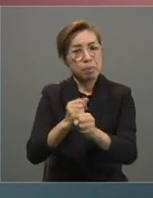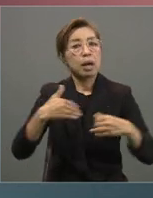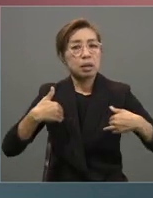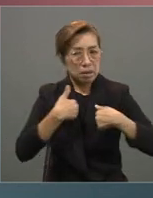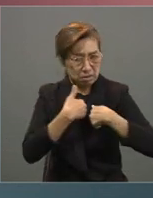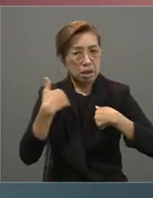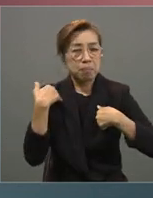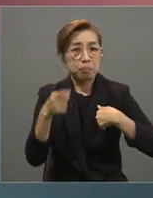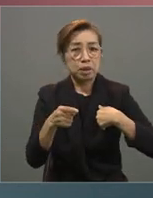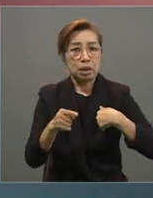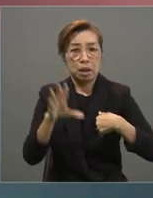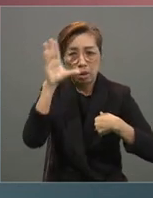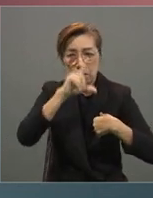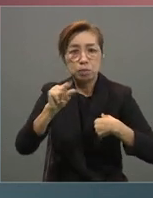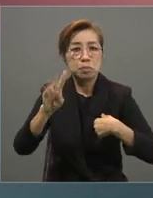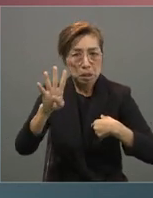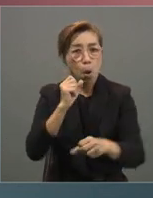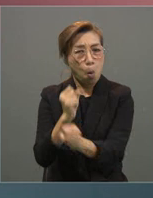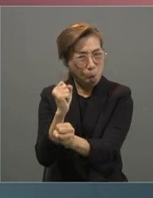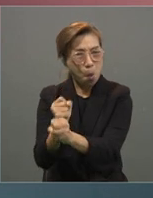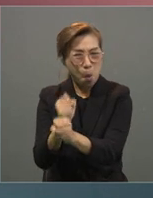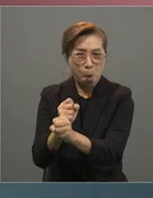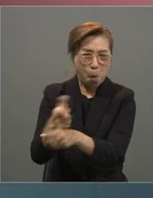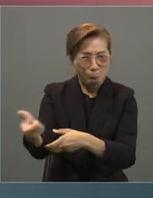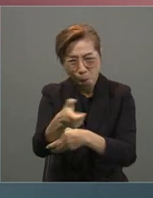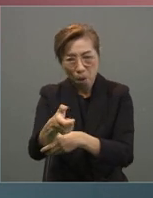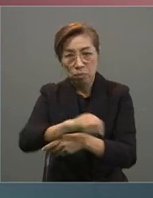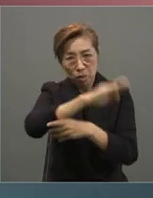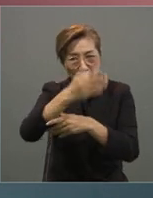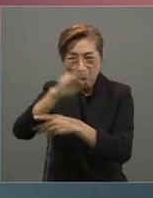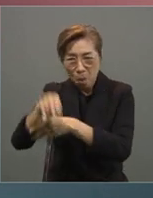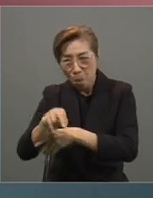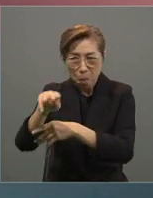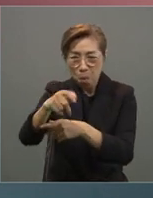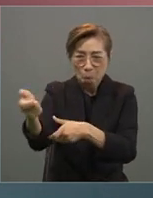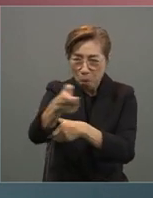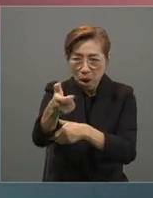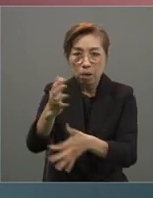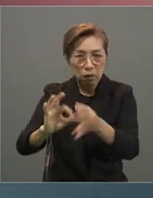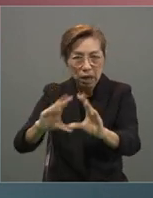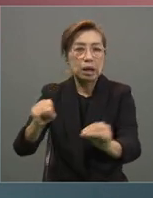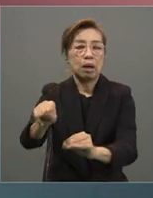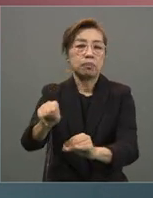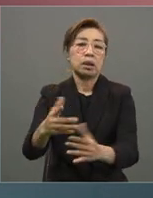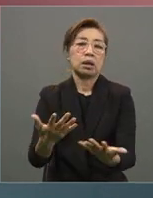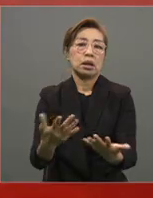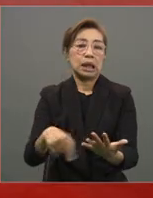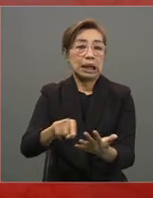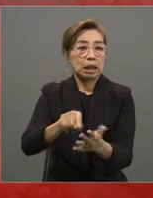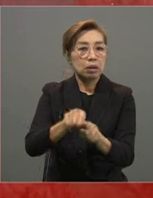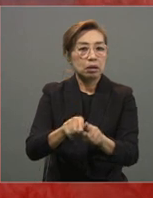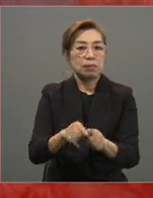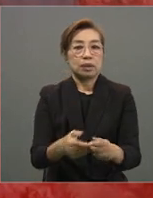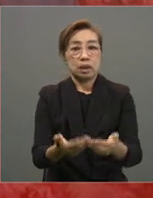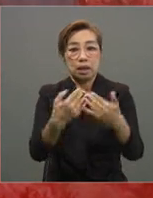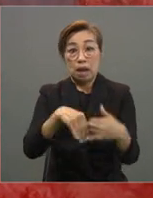เรียกได้ว่าแทบจะ 20 24ชมเลยนะคะในการที่จะขึ้นไปดับไฟป่านั่นเองค่ะไปดูข้อมูลเรื่องของจุดความ